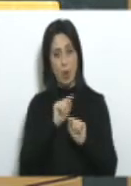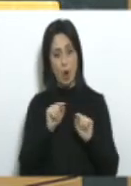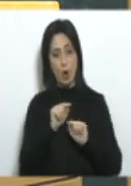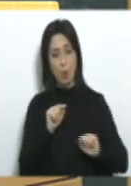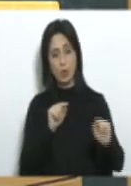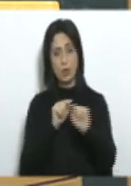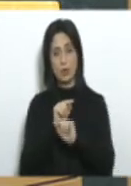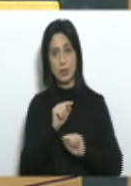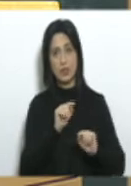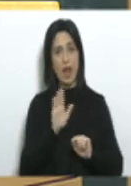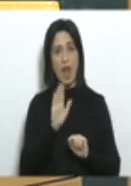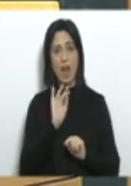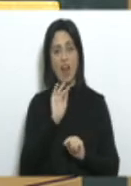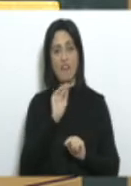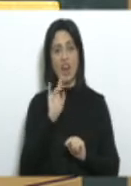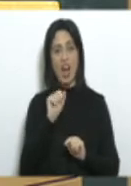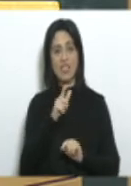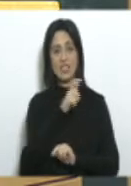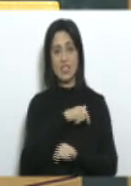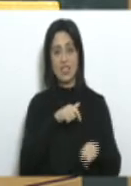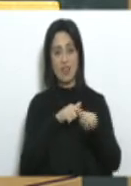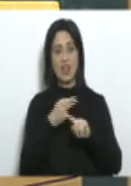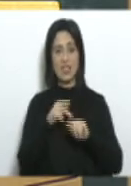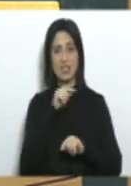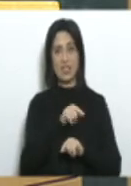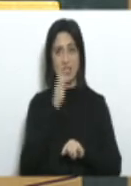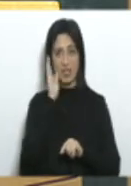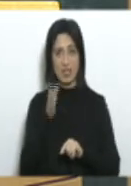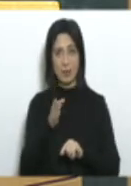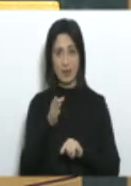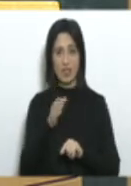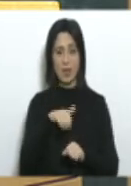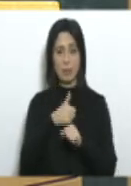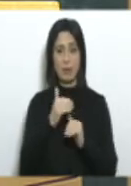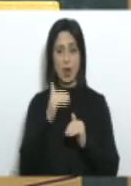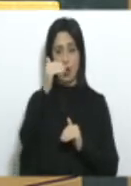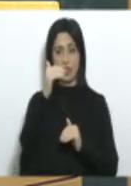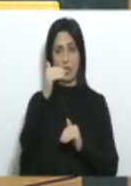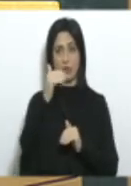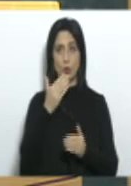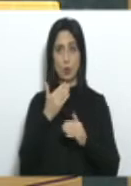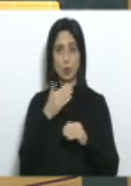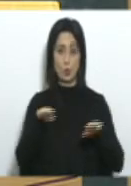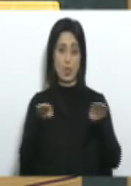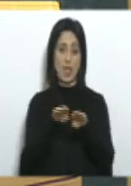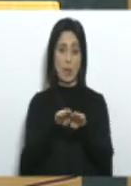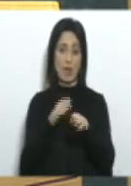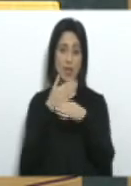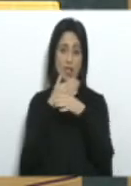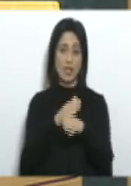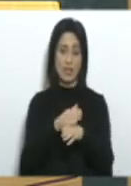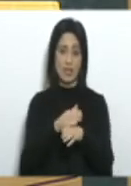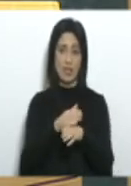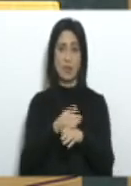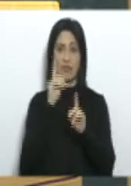ოპოზიციური არაფრაქციული წევრებისგან, ის იქნება, ასე ვთქვათ, პრიორიტეტული, თუ თანაბრად გადანაწილდება ხმები,